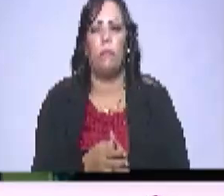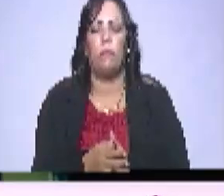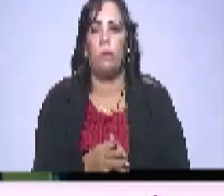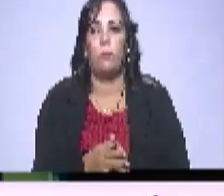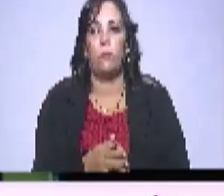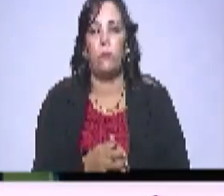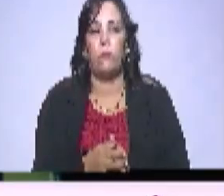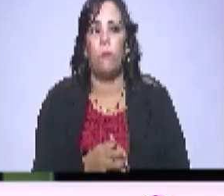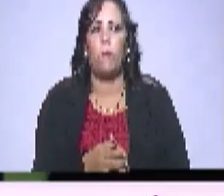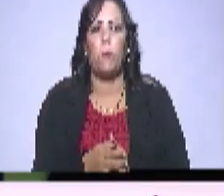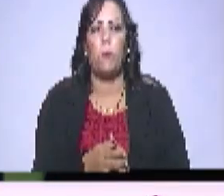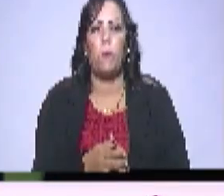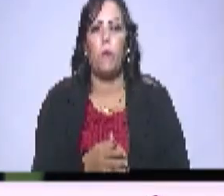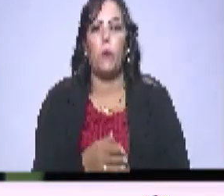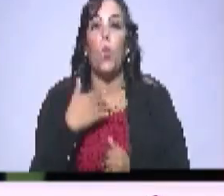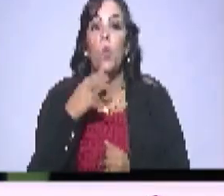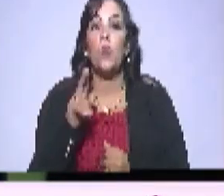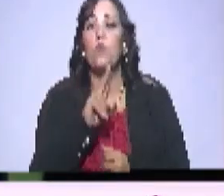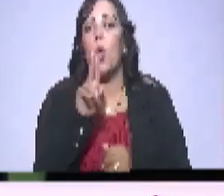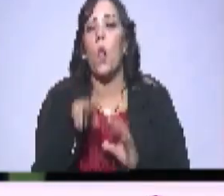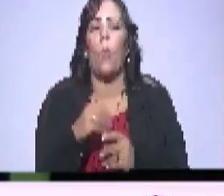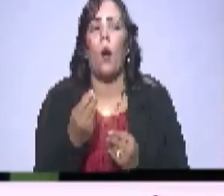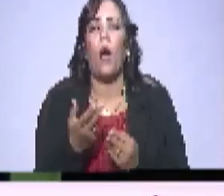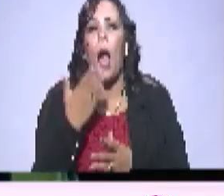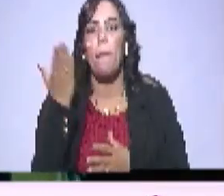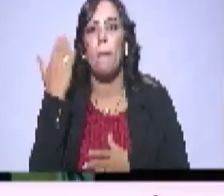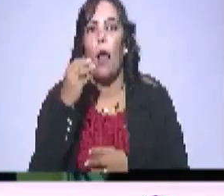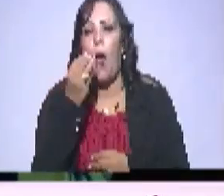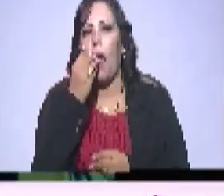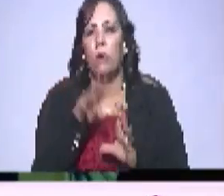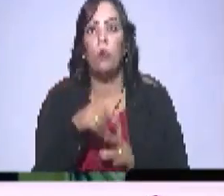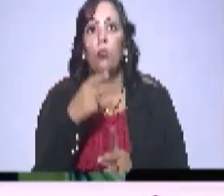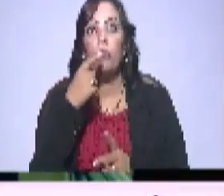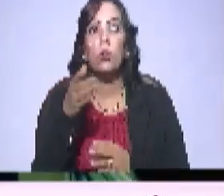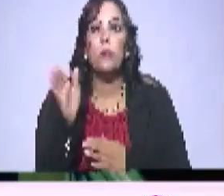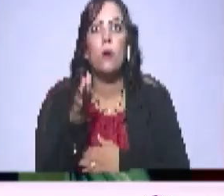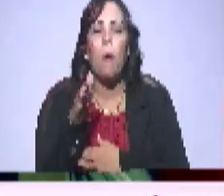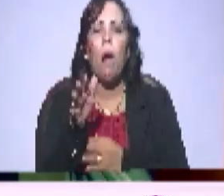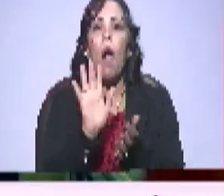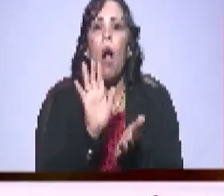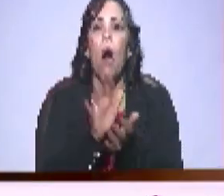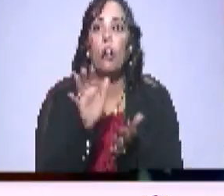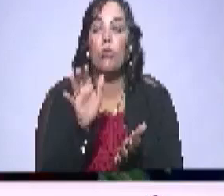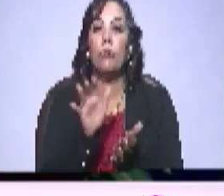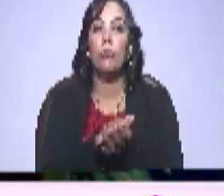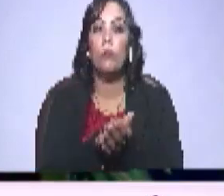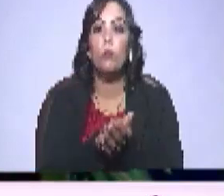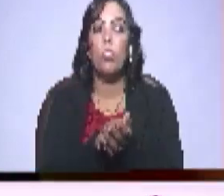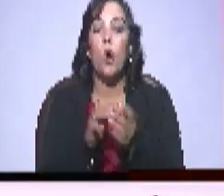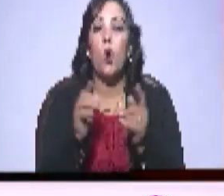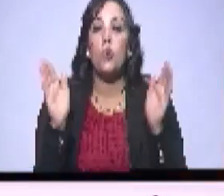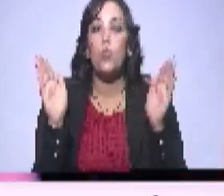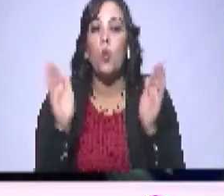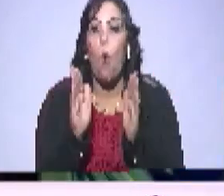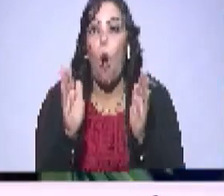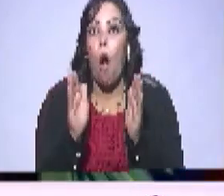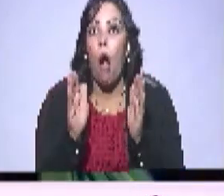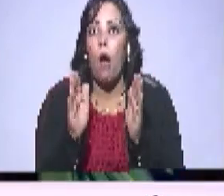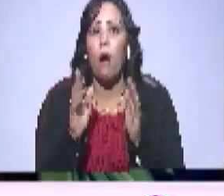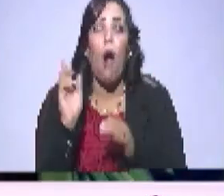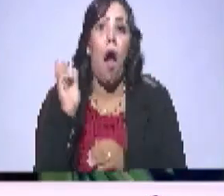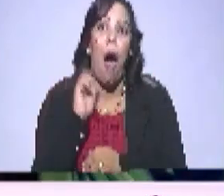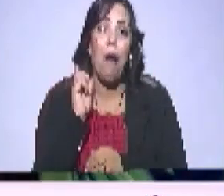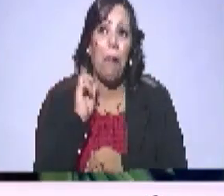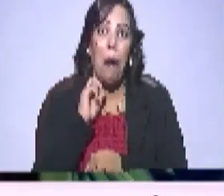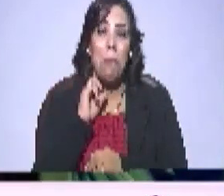ماشي اتفضل. حابب تسال عن ايه النهارده؟ اتفرجت على القرش اكلته قبل كده؟ سمك القرش، هل سمك القرش الصغير حرام ولا